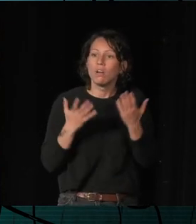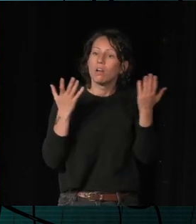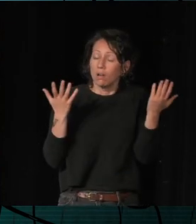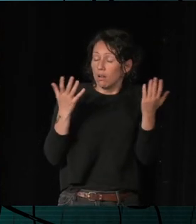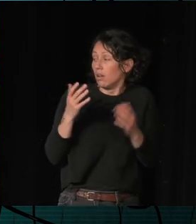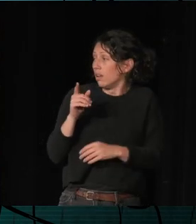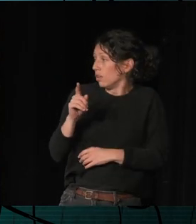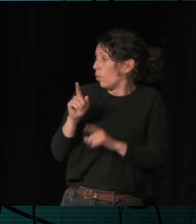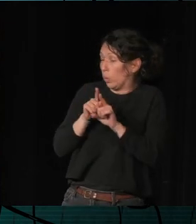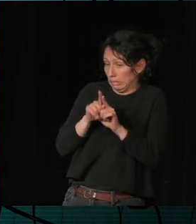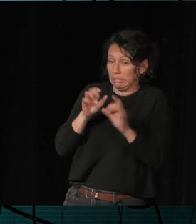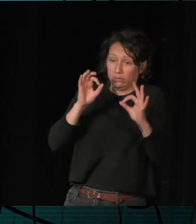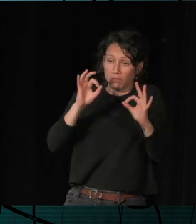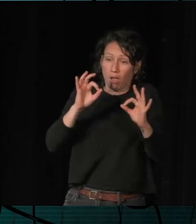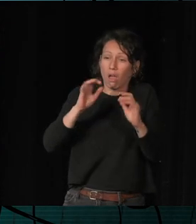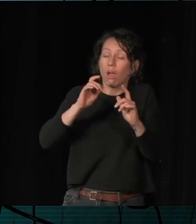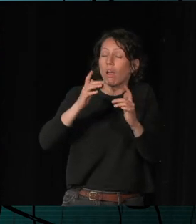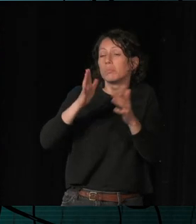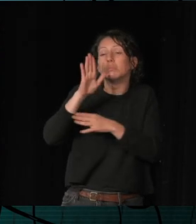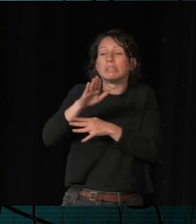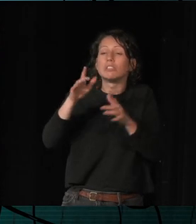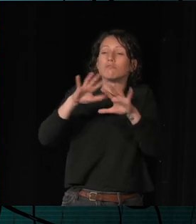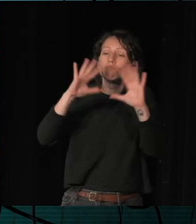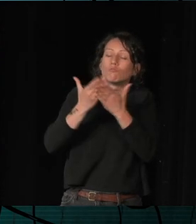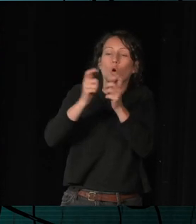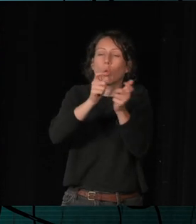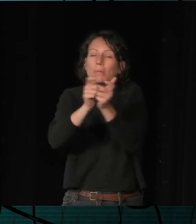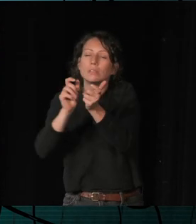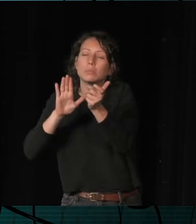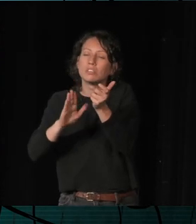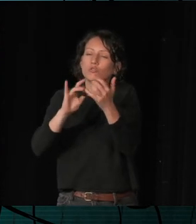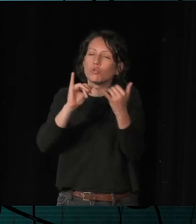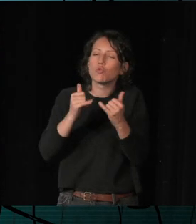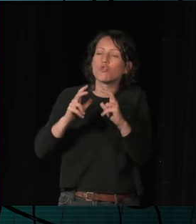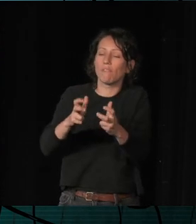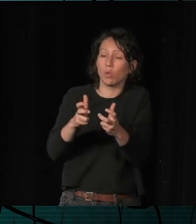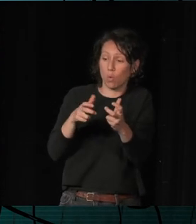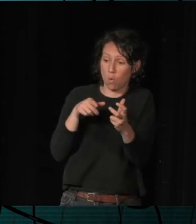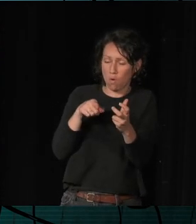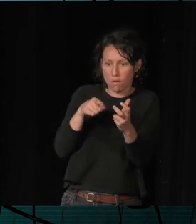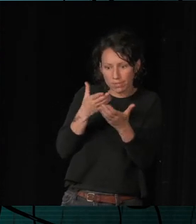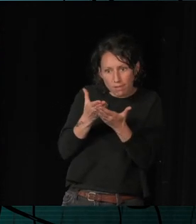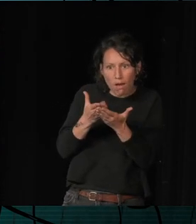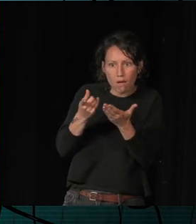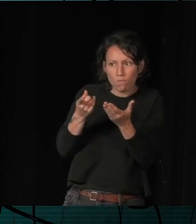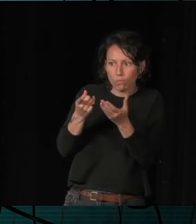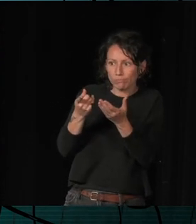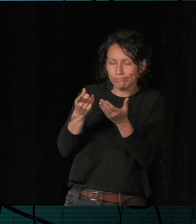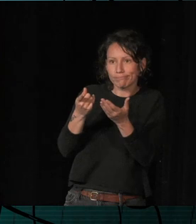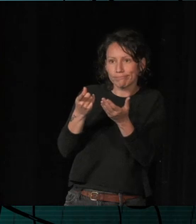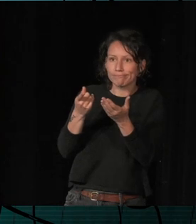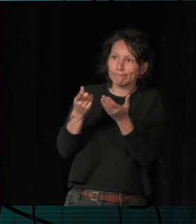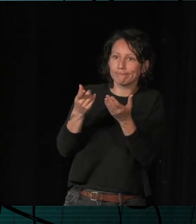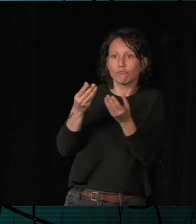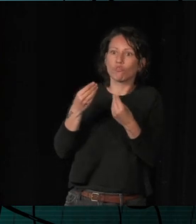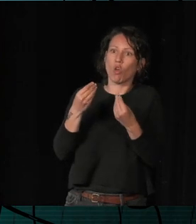aussi, ça a été un des moyens de raconter des histoires sérieuses, alors que au tout début